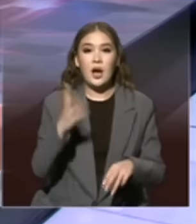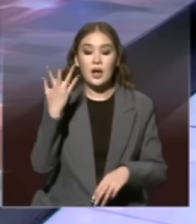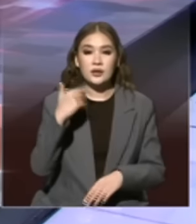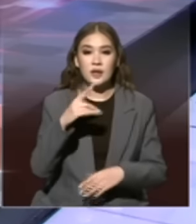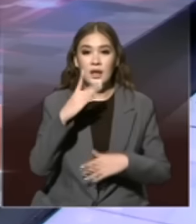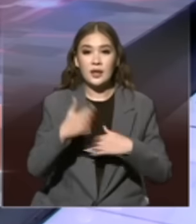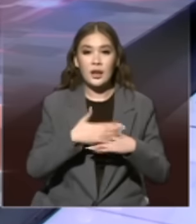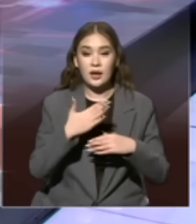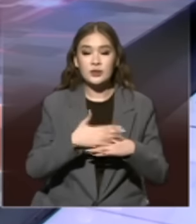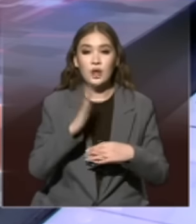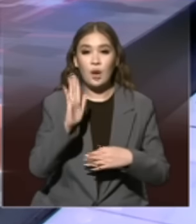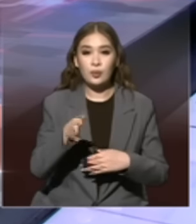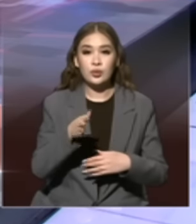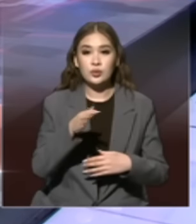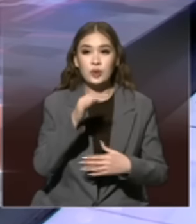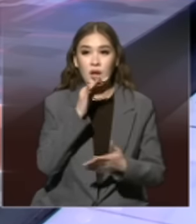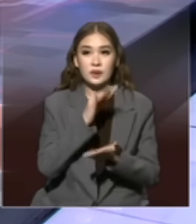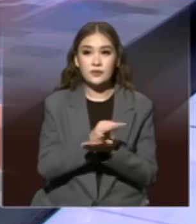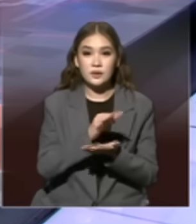жаза өтеу барысында. Мынау қатаң режимде